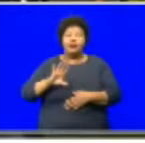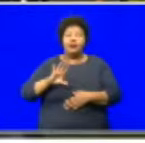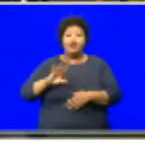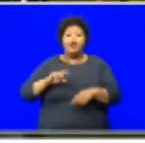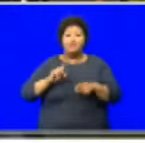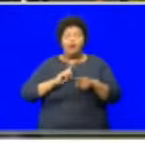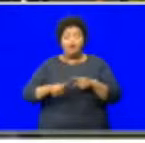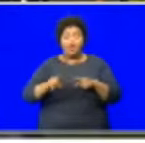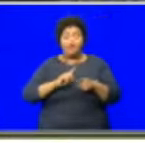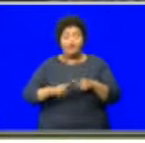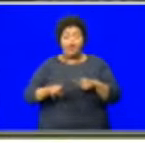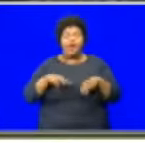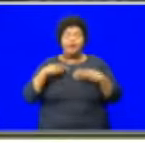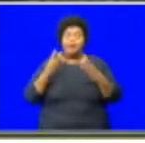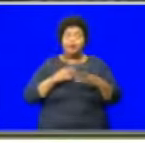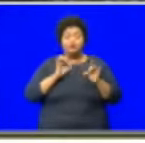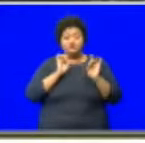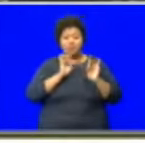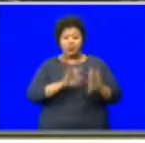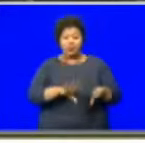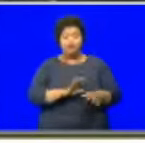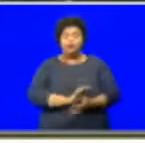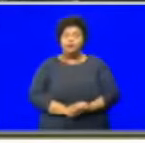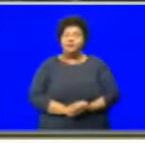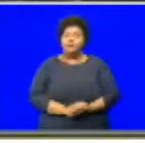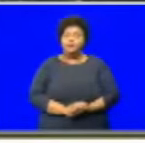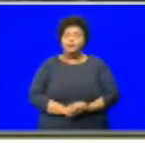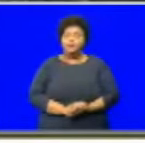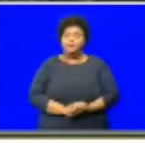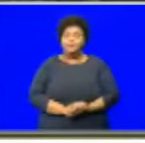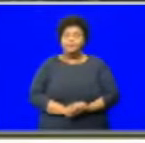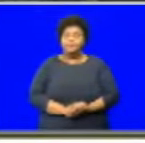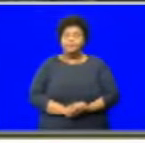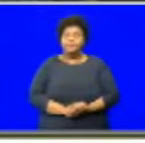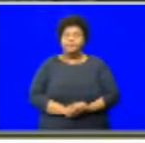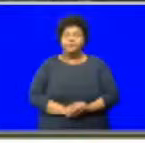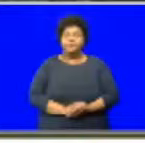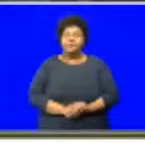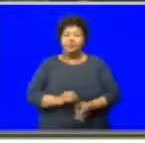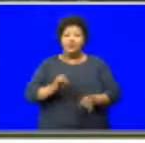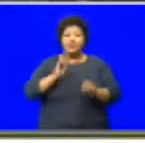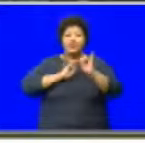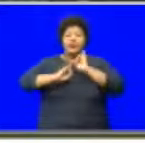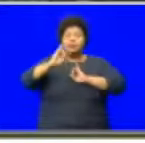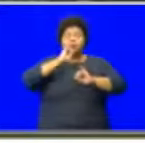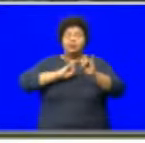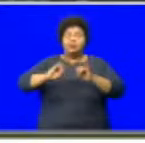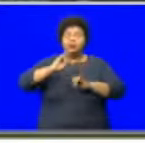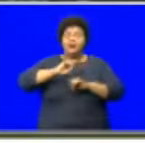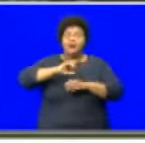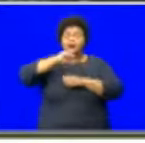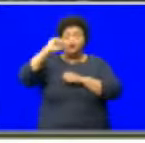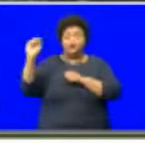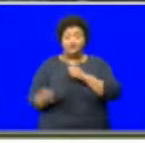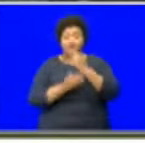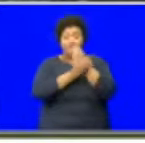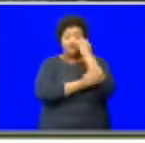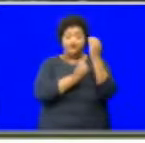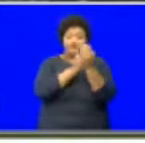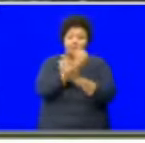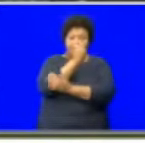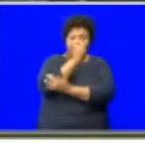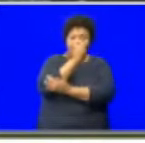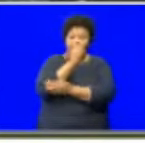reasons lahlukahlukene. Inhlangano engamela umdlalo wecricket emhlabeni International Cricket Council ithi badlali abavumeleke kumelela